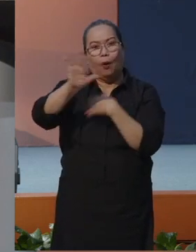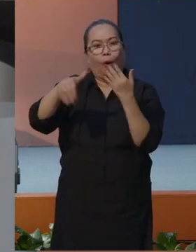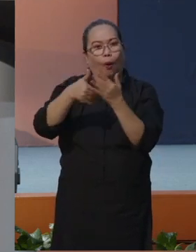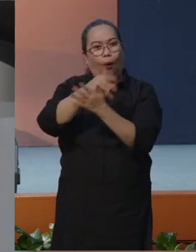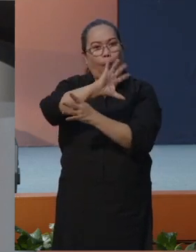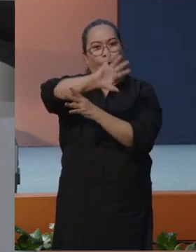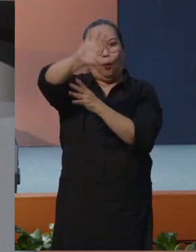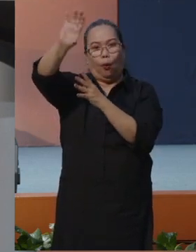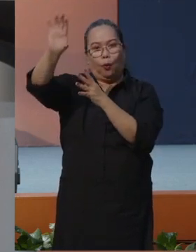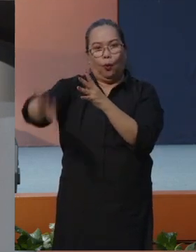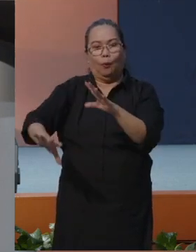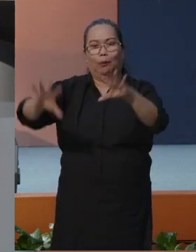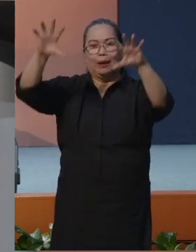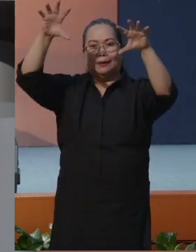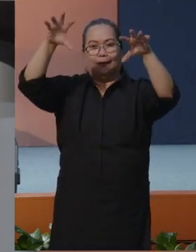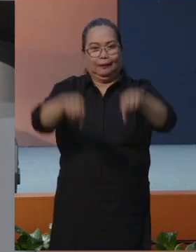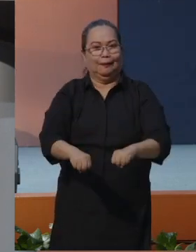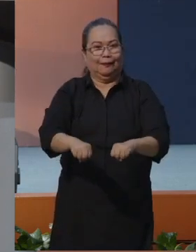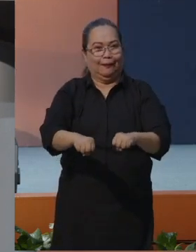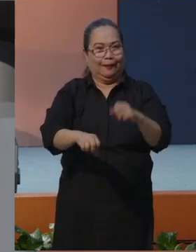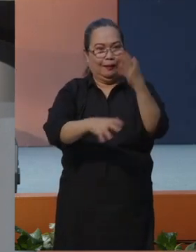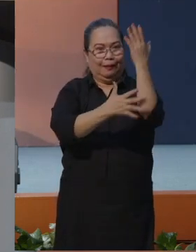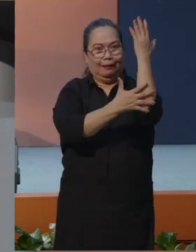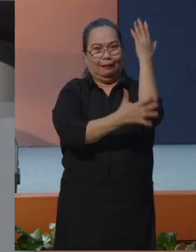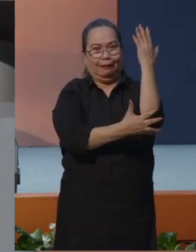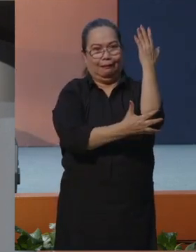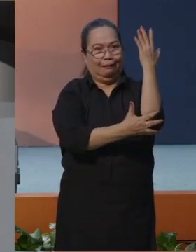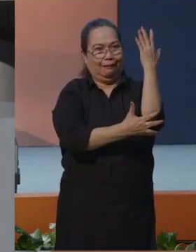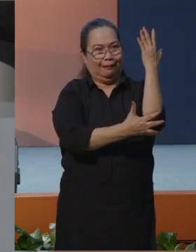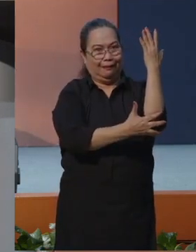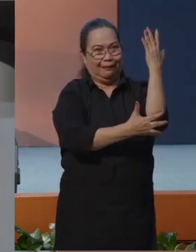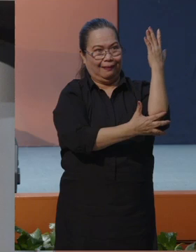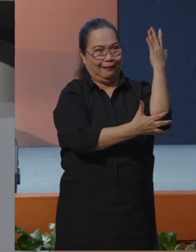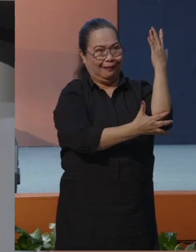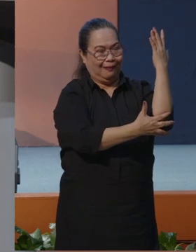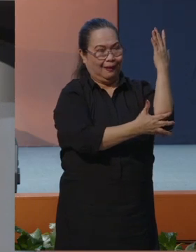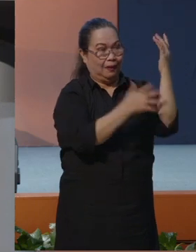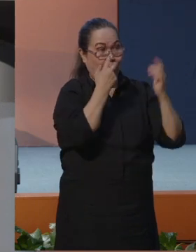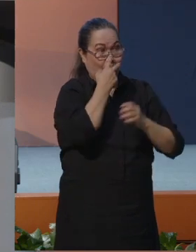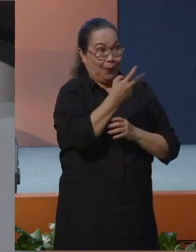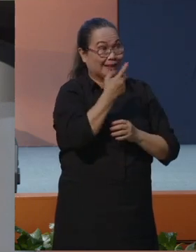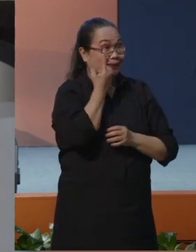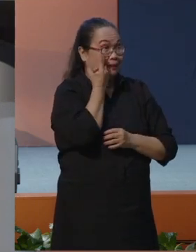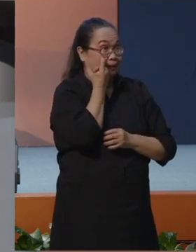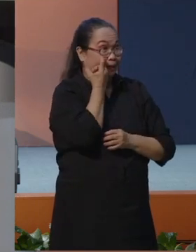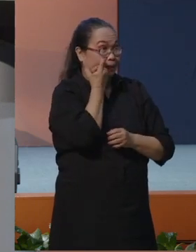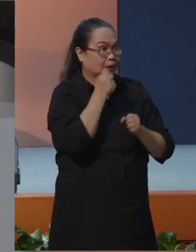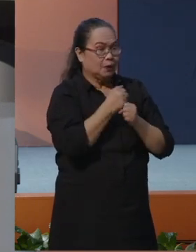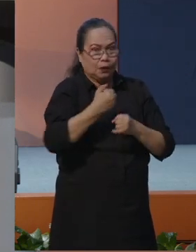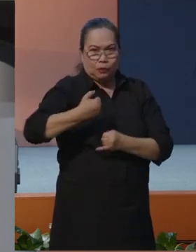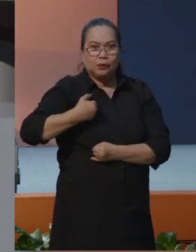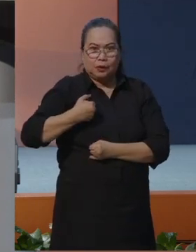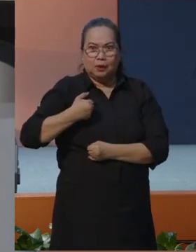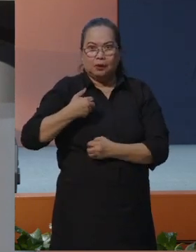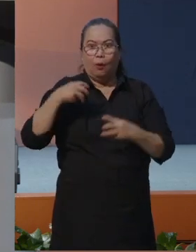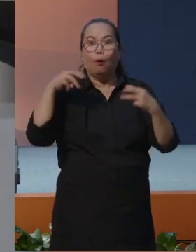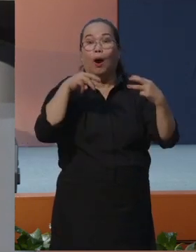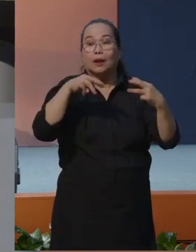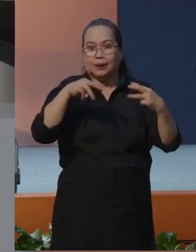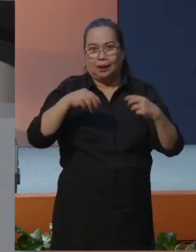ang pananakop ng katimugan ng Kanaan. Nabasa natin yung kanina. So Joshua struck the whole